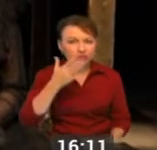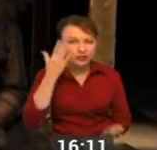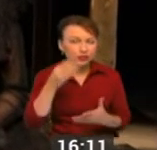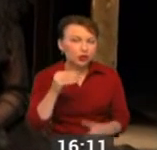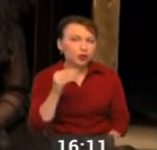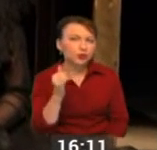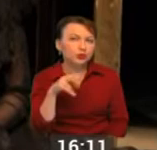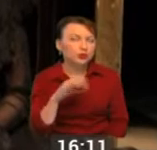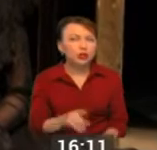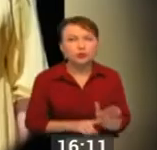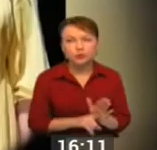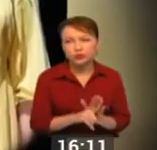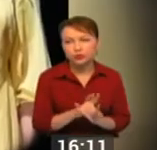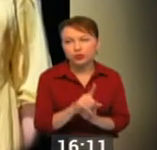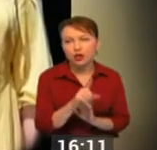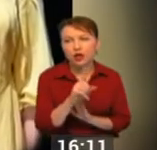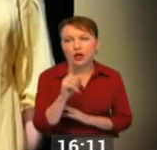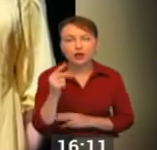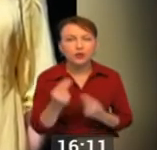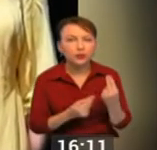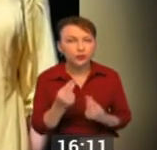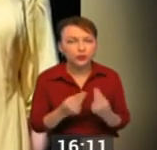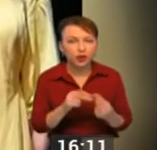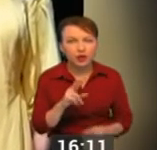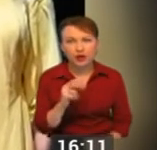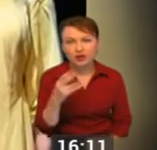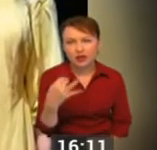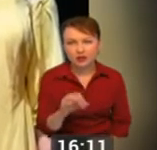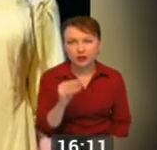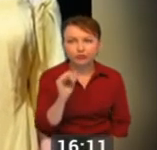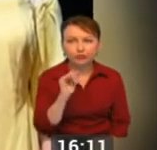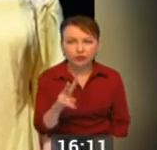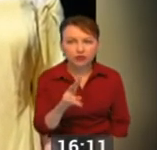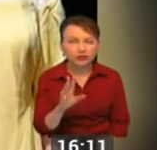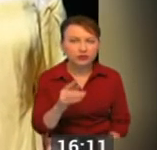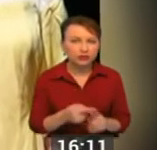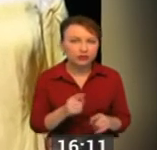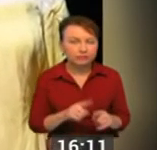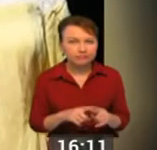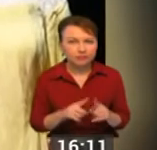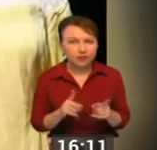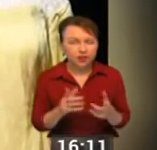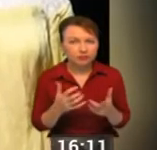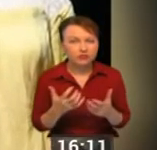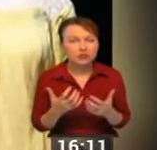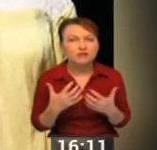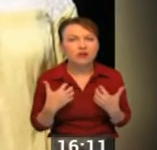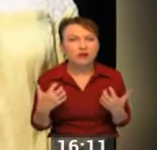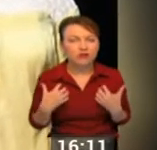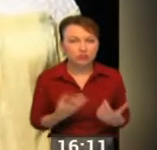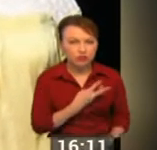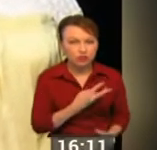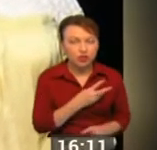Жулі розпочинає тонку психологічну гру з лакеєм Жаном, де ставки куди більше, ніж тварине бажання. Але ніхто